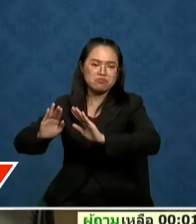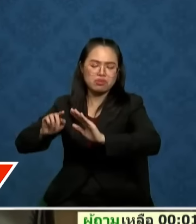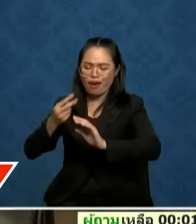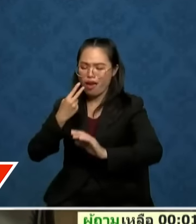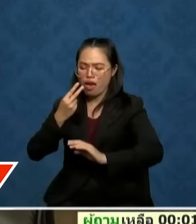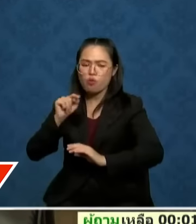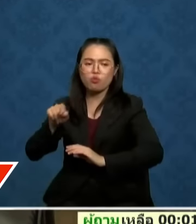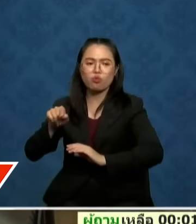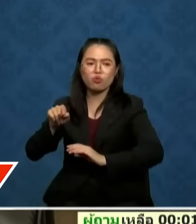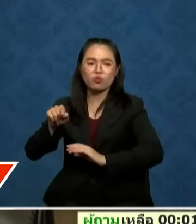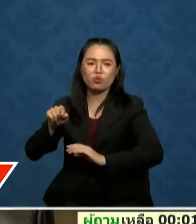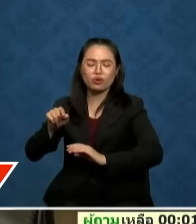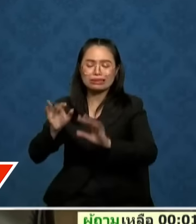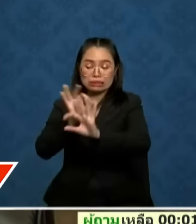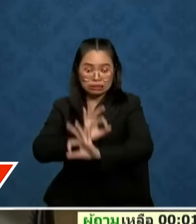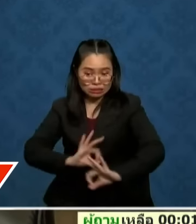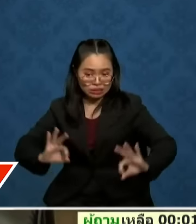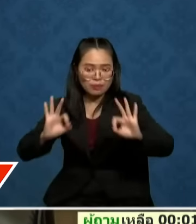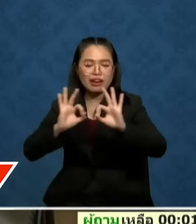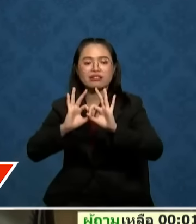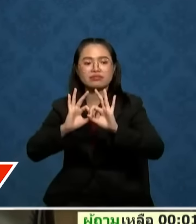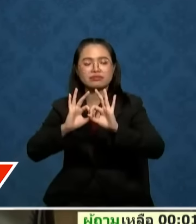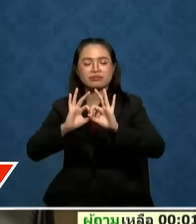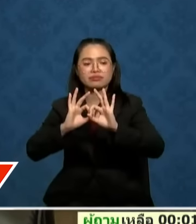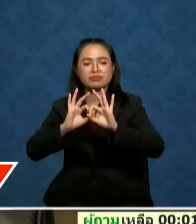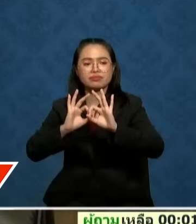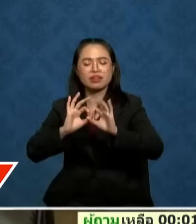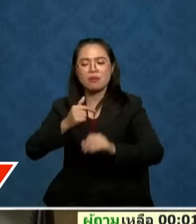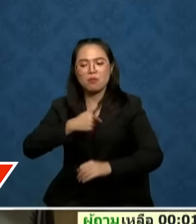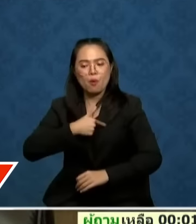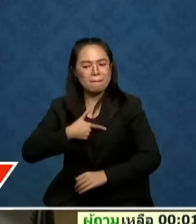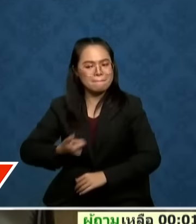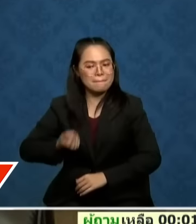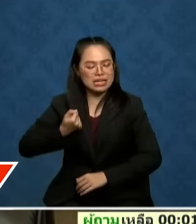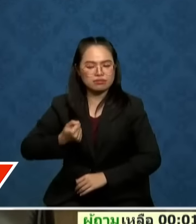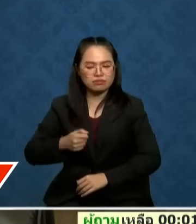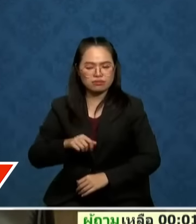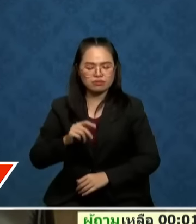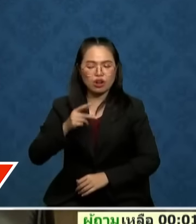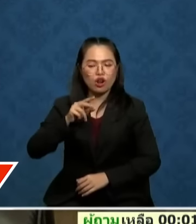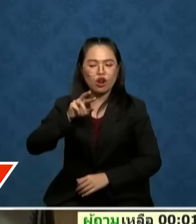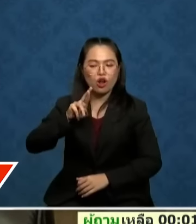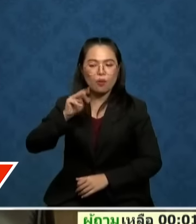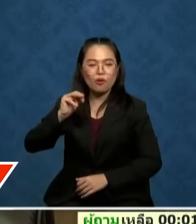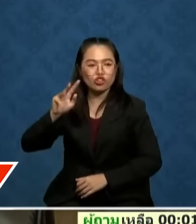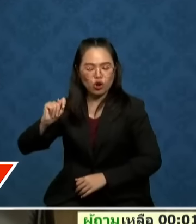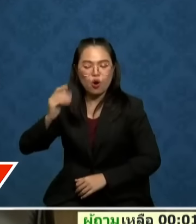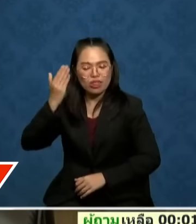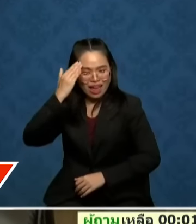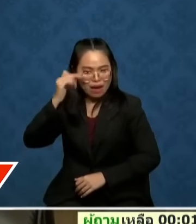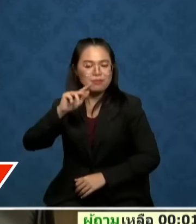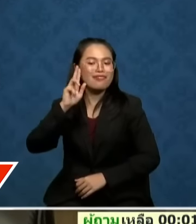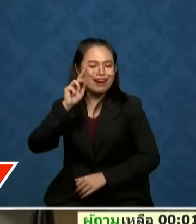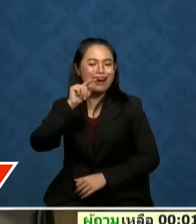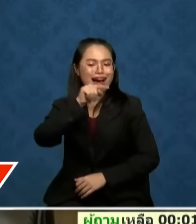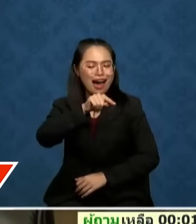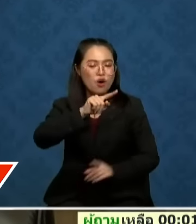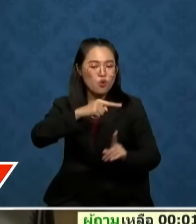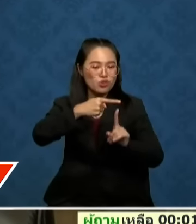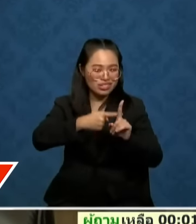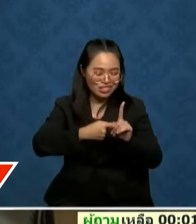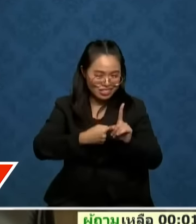อดและที่สำคัญที่สุดครับผมมั่นใจว่าท่านรัฐมนตรีทราบเรื่องโรงงานเครนถล่มนี้ในวันที่